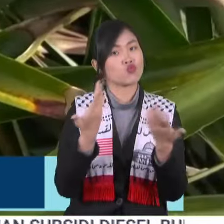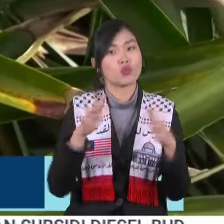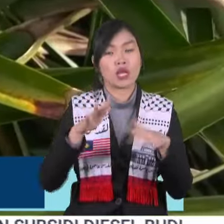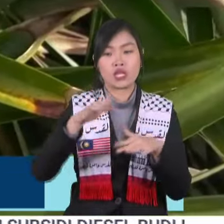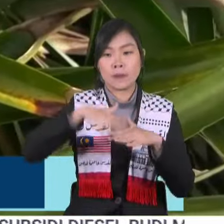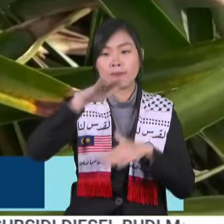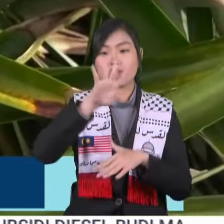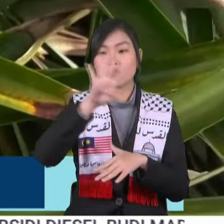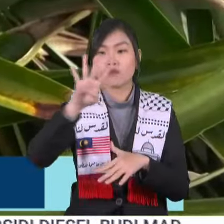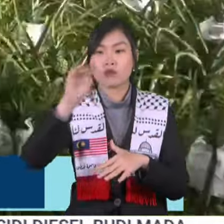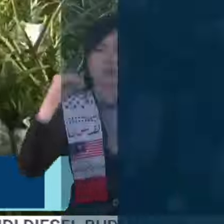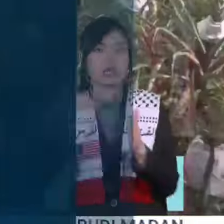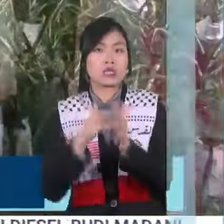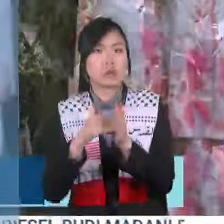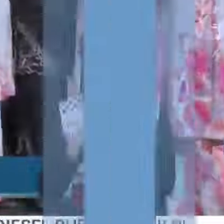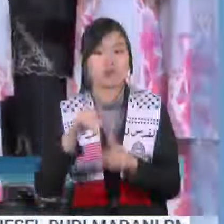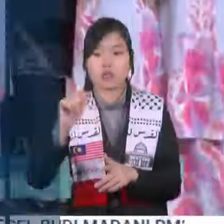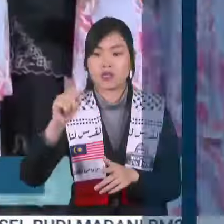metrik ton.